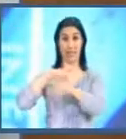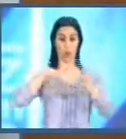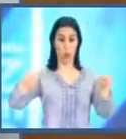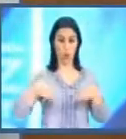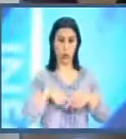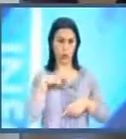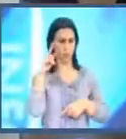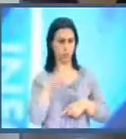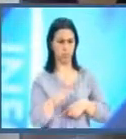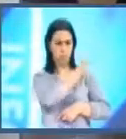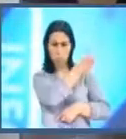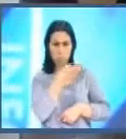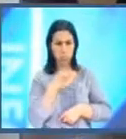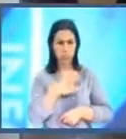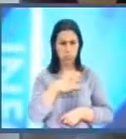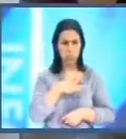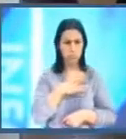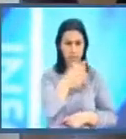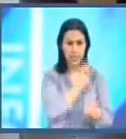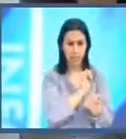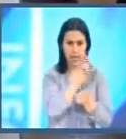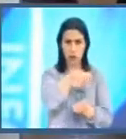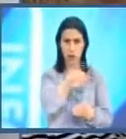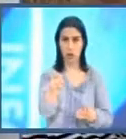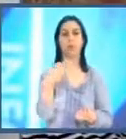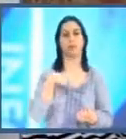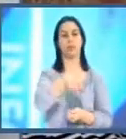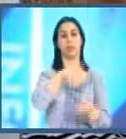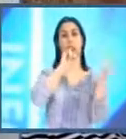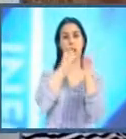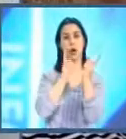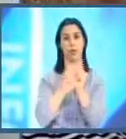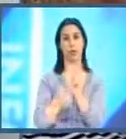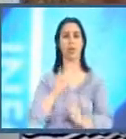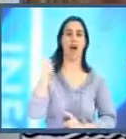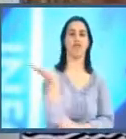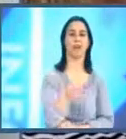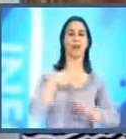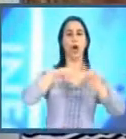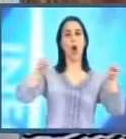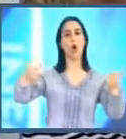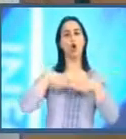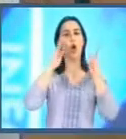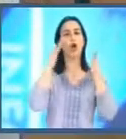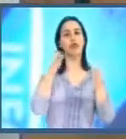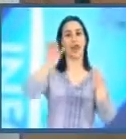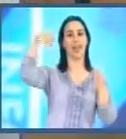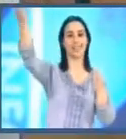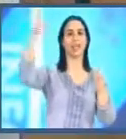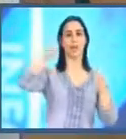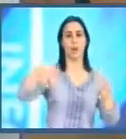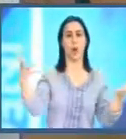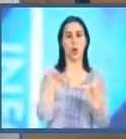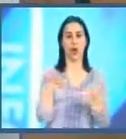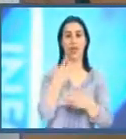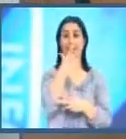consulta no veurà que aquell usuari està esperant. Aquests canvis afectaran tant a consultes externes com a urgències. També a